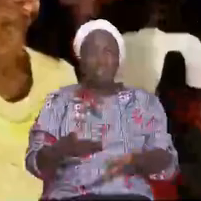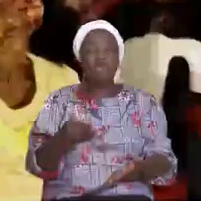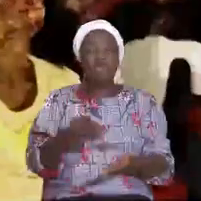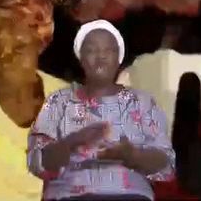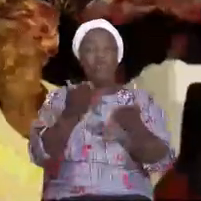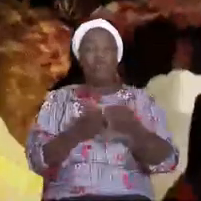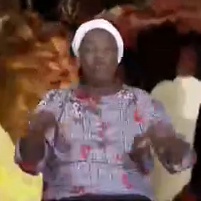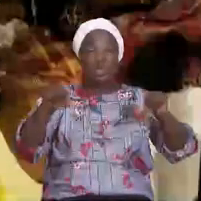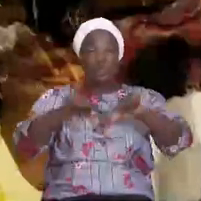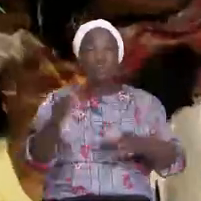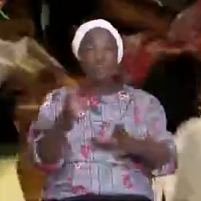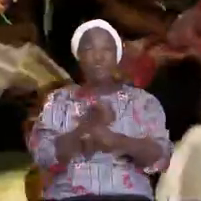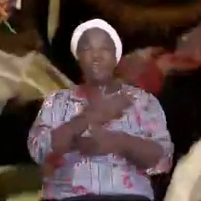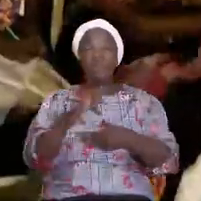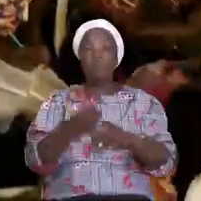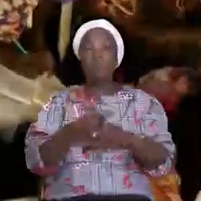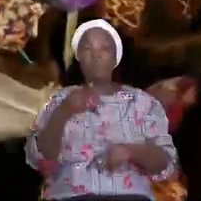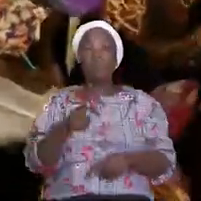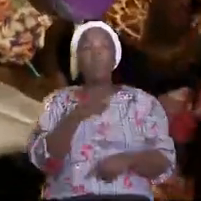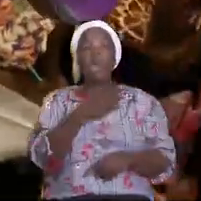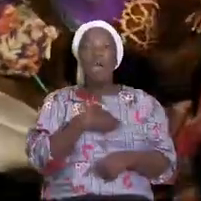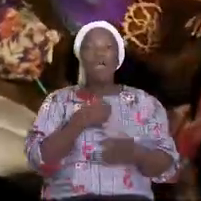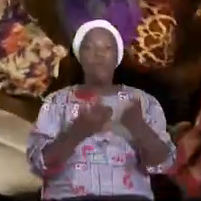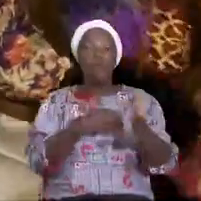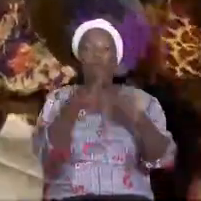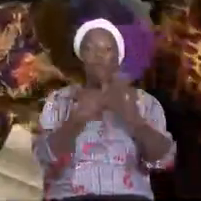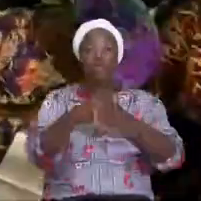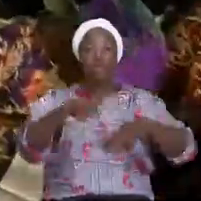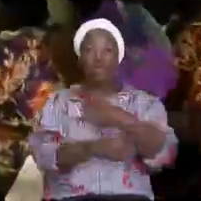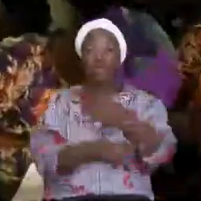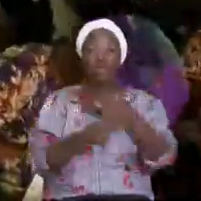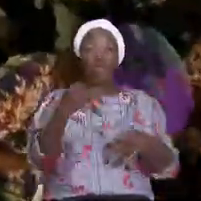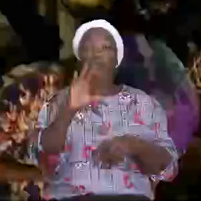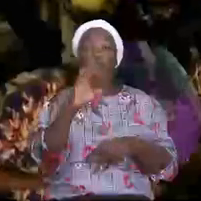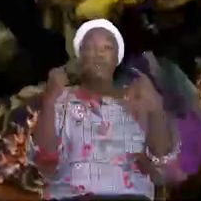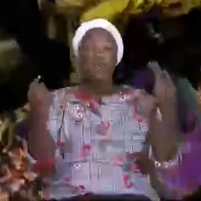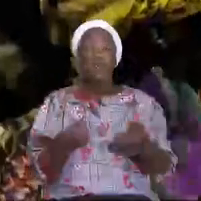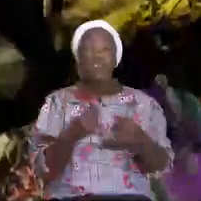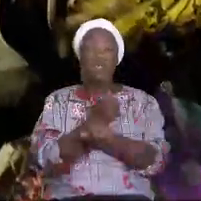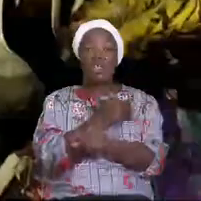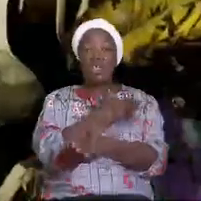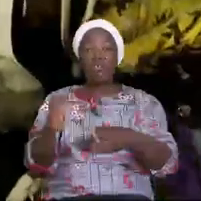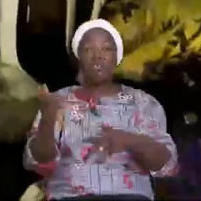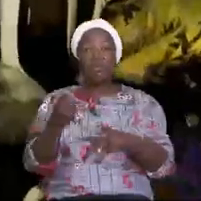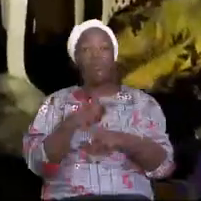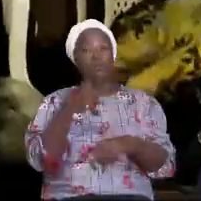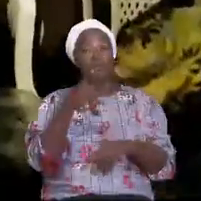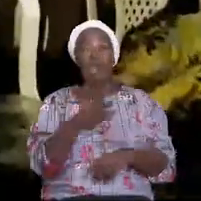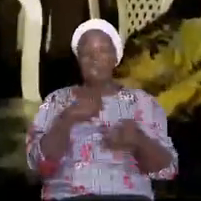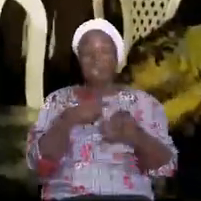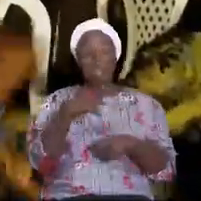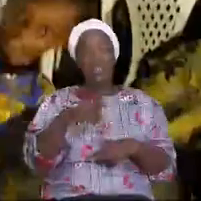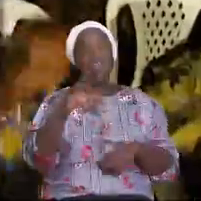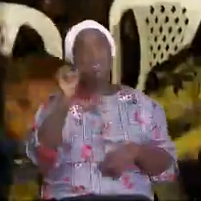Le Christ est mort pour toi sur la croix du calvaire. Il veut que tu sois sauvé, que la condamnation soit ôtée. Que